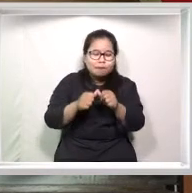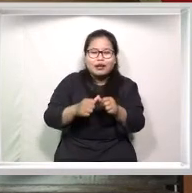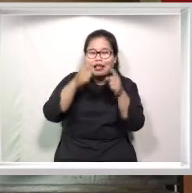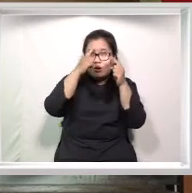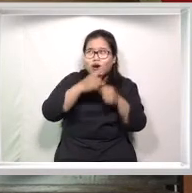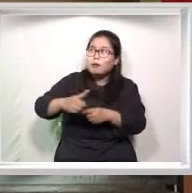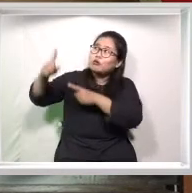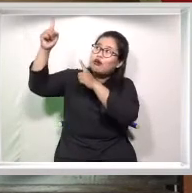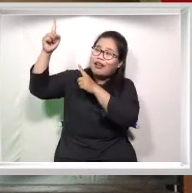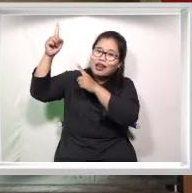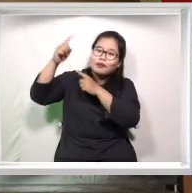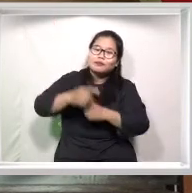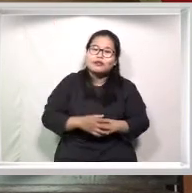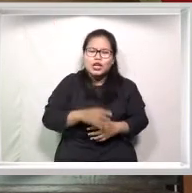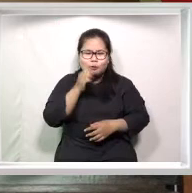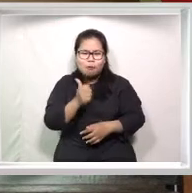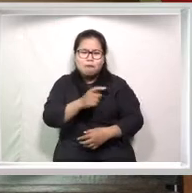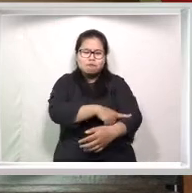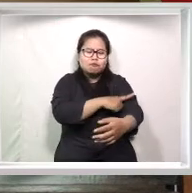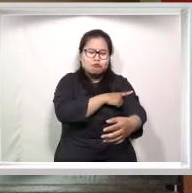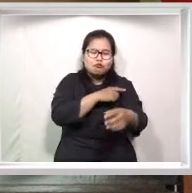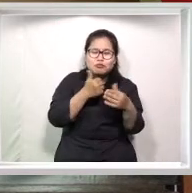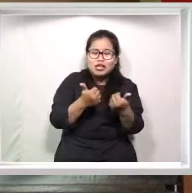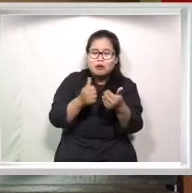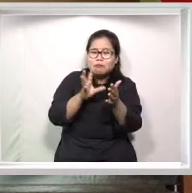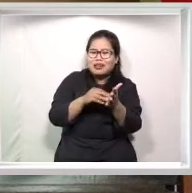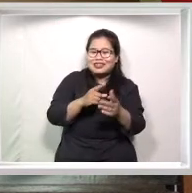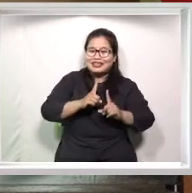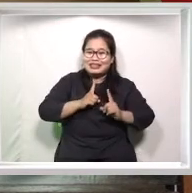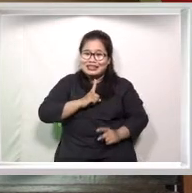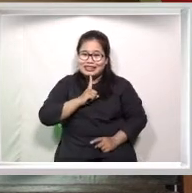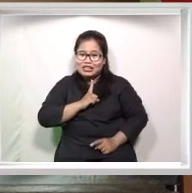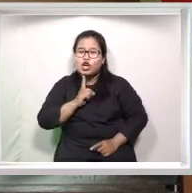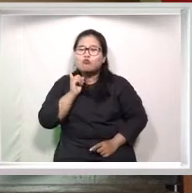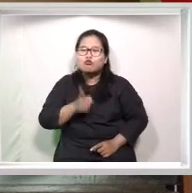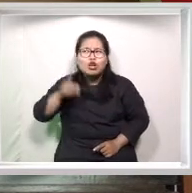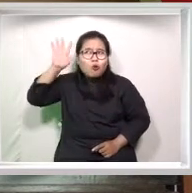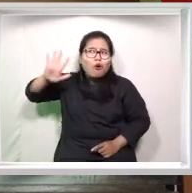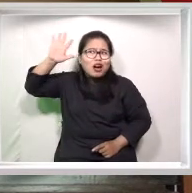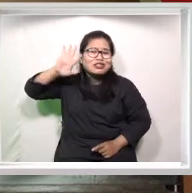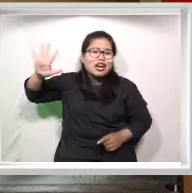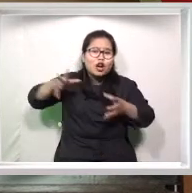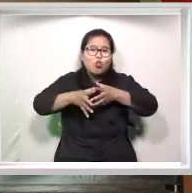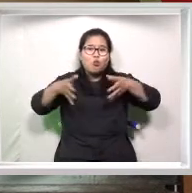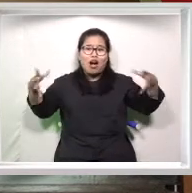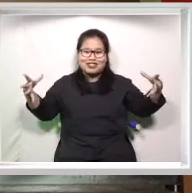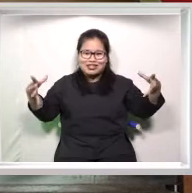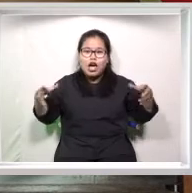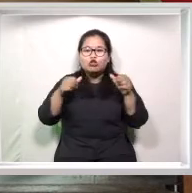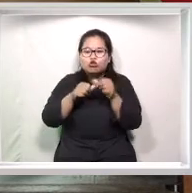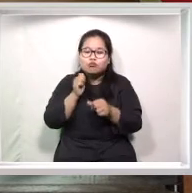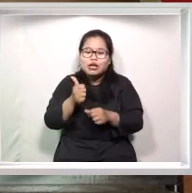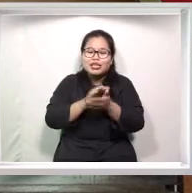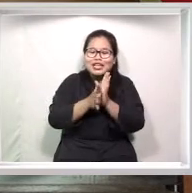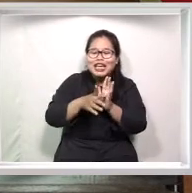kepada Tuhan Yang Maha Esa, mampu membelajarkan diri, memiliki wawasan yang luas, serta menjadi tenaga